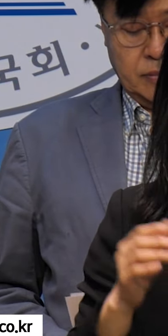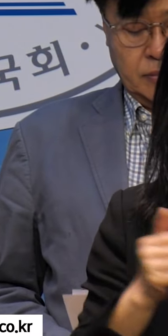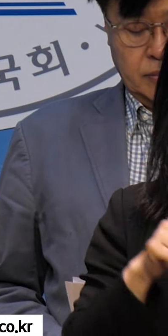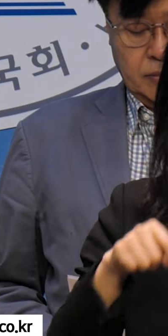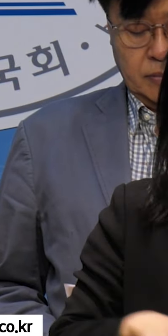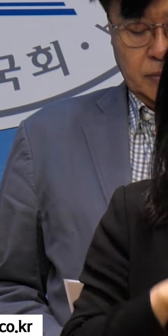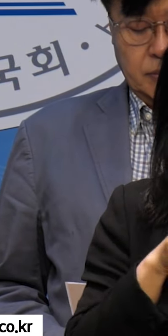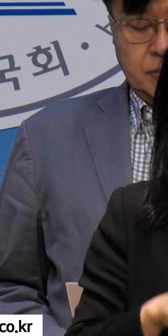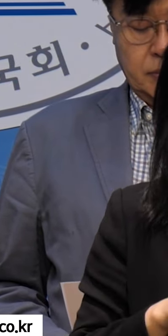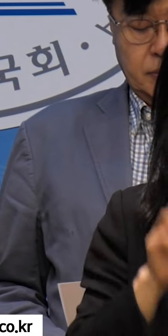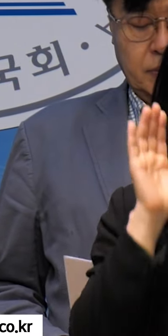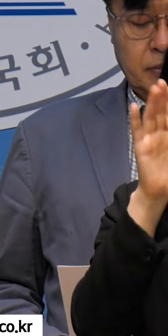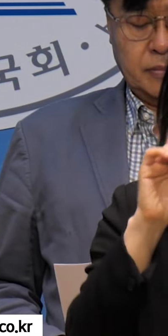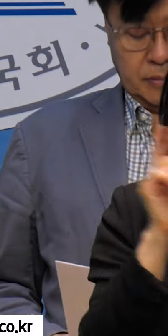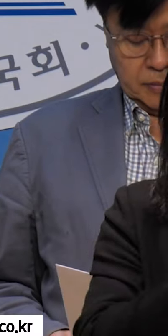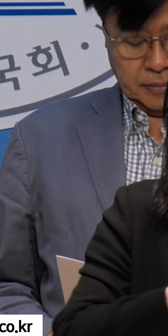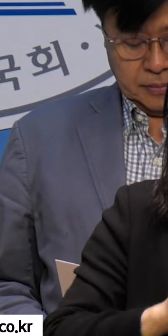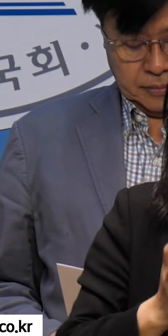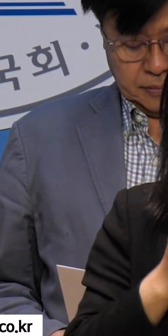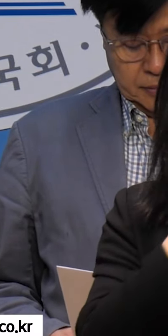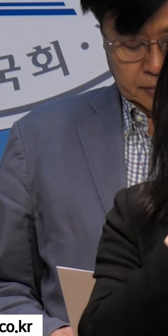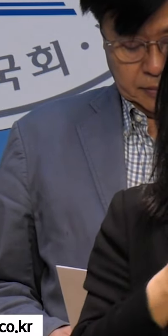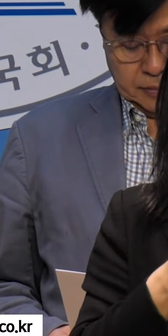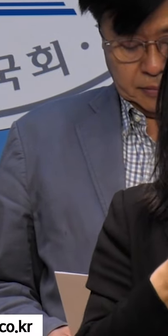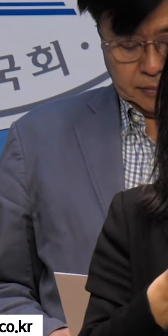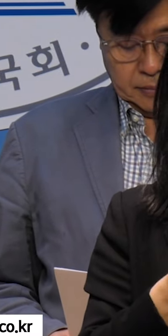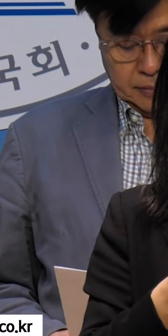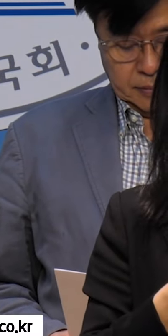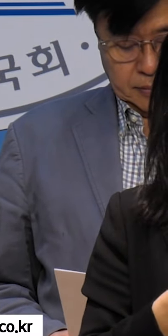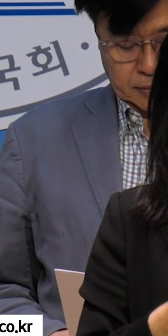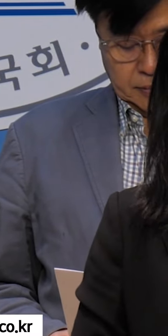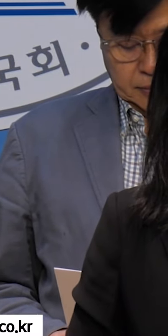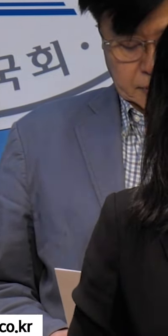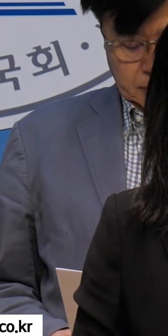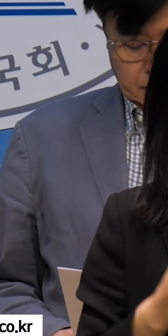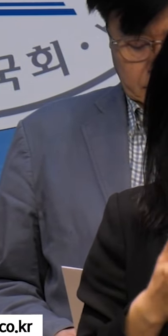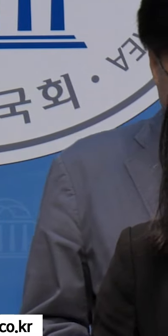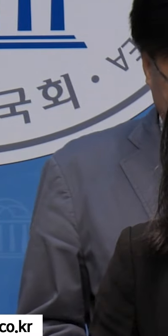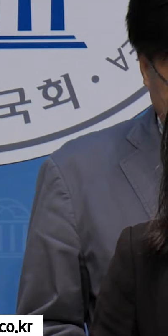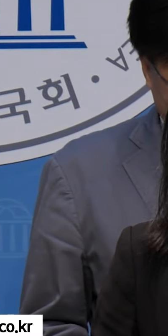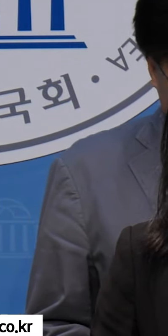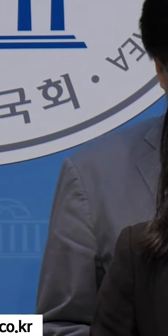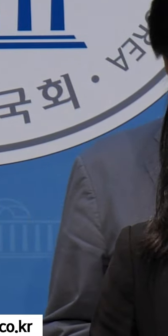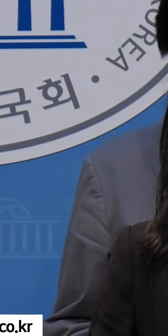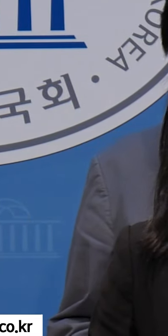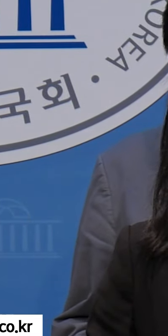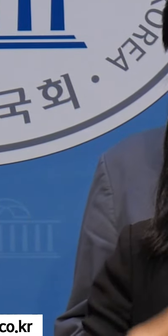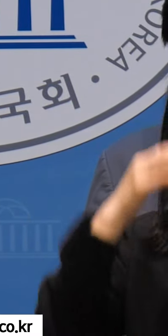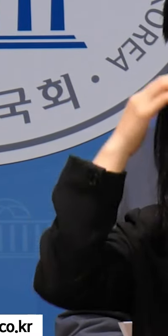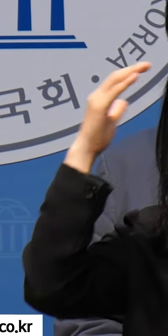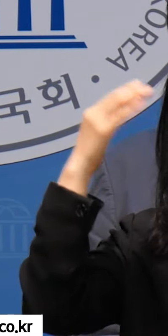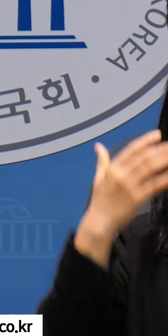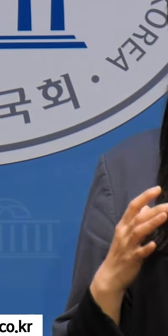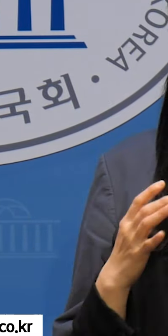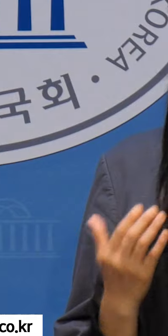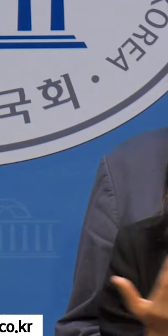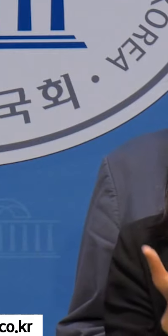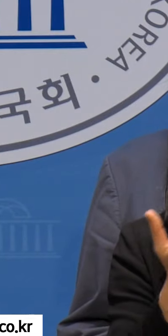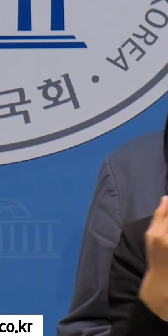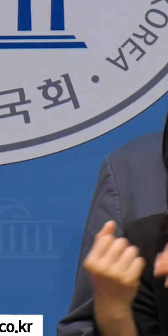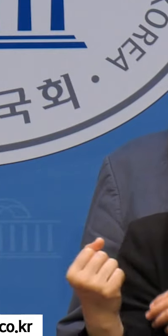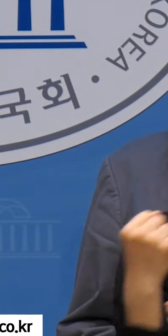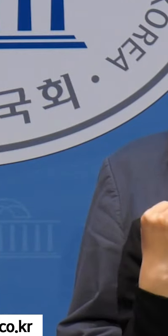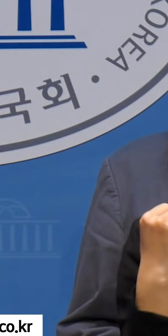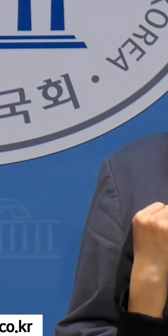내에서 본격적인 논의가 될 수 있도록 하겠다는 말씀을 드리도록 하겠습니다. 감사합니다. 지금 우리 대한민국의 성장